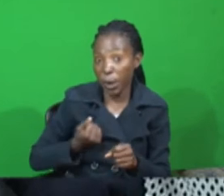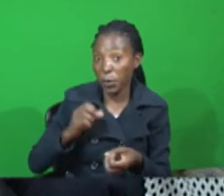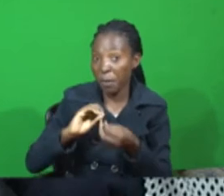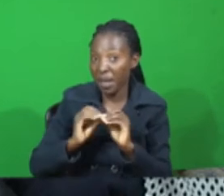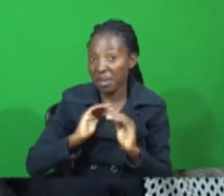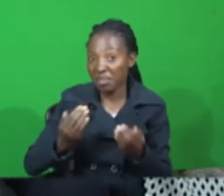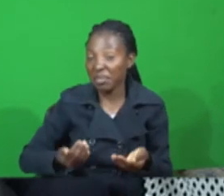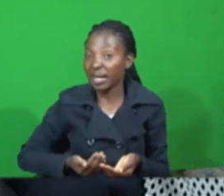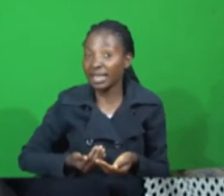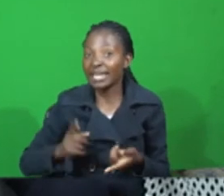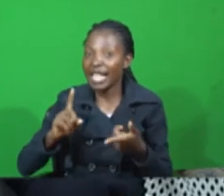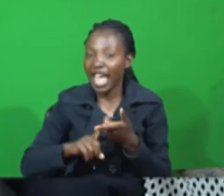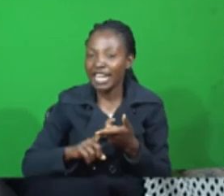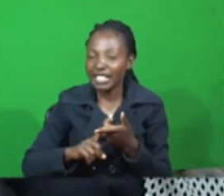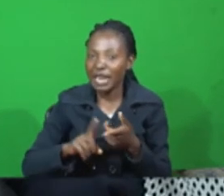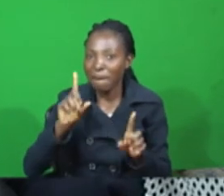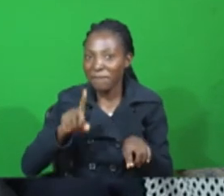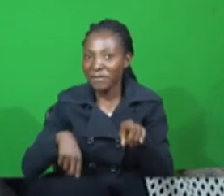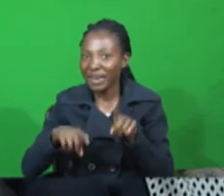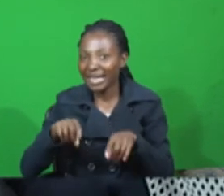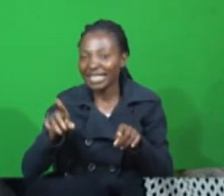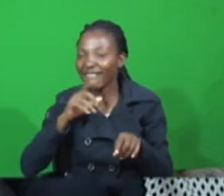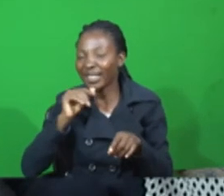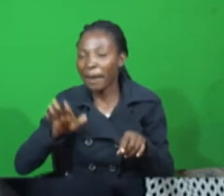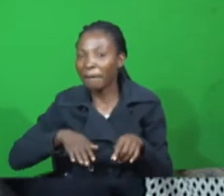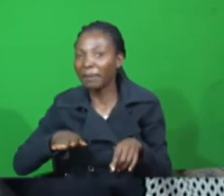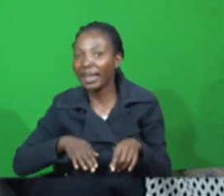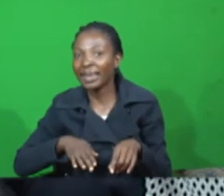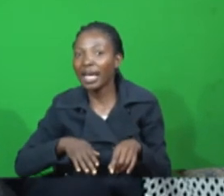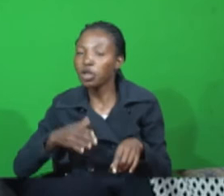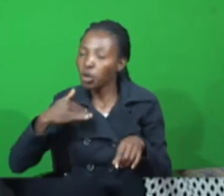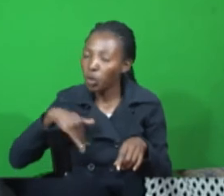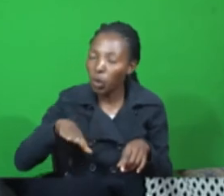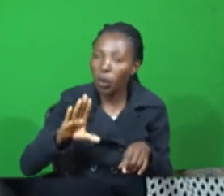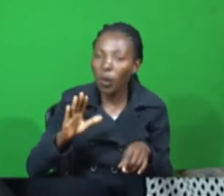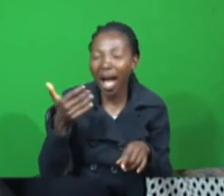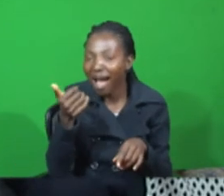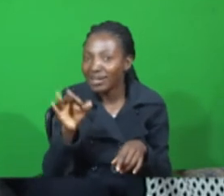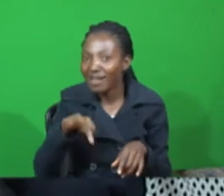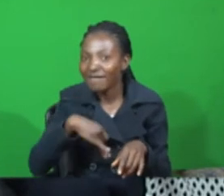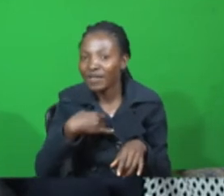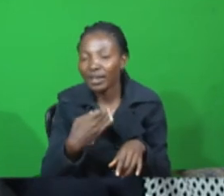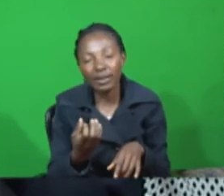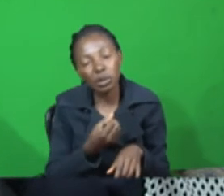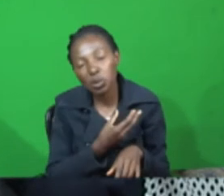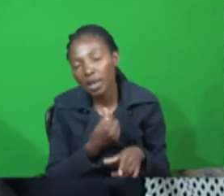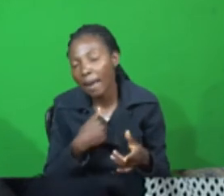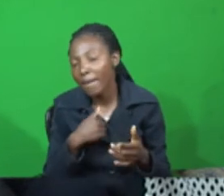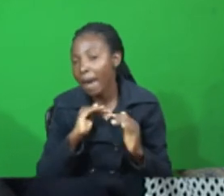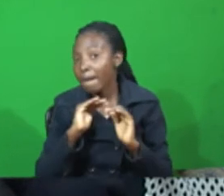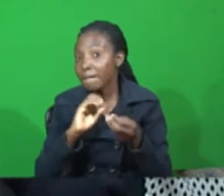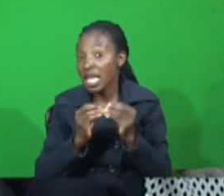kava. Nevabereki vake vawakatadzira. Unofanira kunoyanana navo. Sorry ndakamitisa mwana